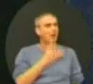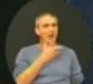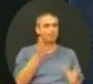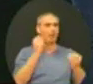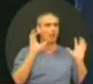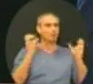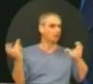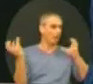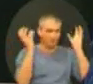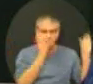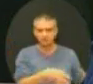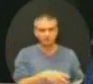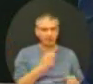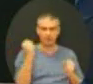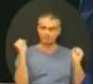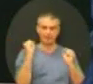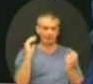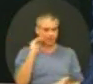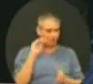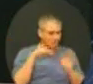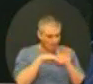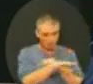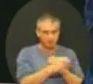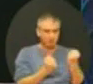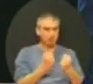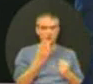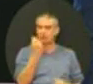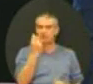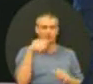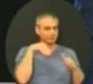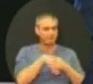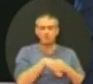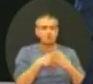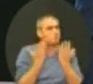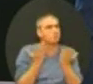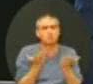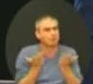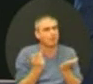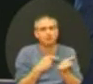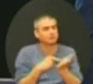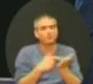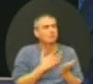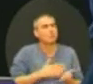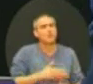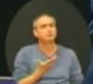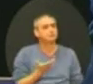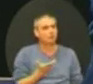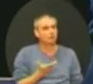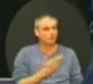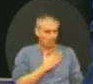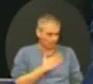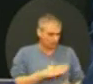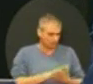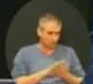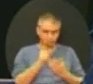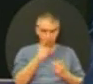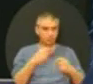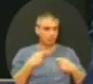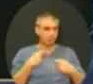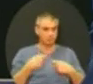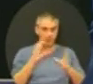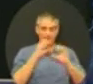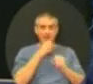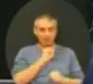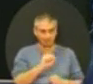הטלוויזיה, ולמה לקח מקרר קטן, ולמה לקחת את הכסף איתו? מה הסיבה? מה רצה מזה? רצה פשוט מאוד. הוא מכר את העזים